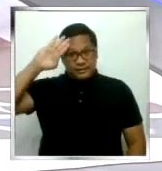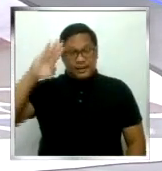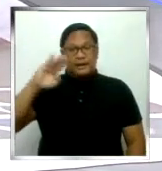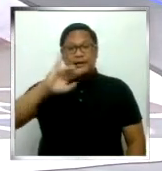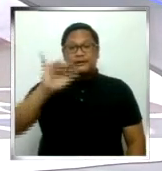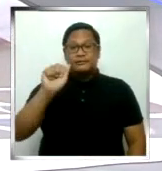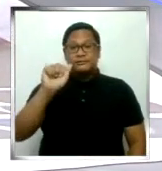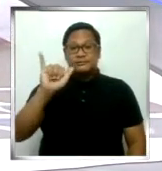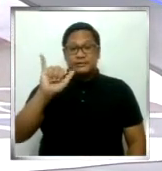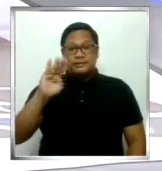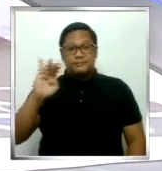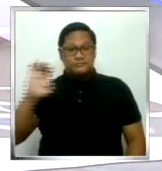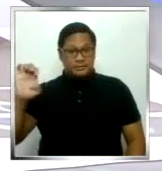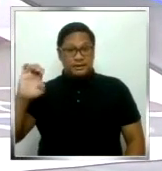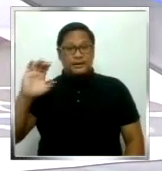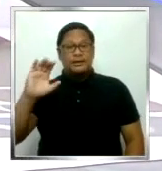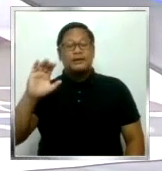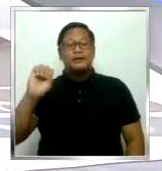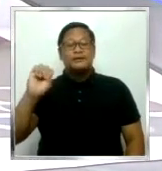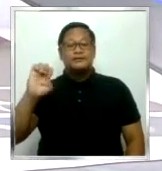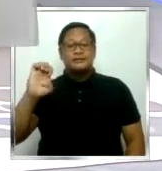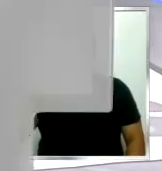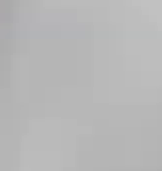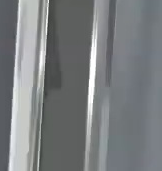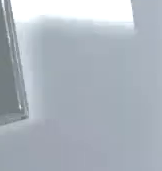kahapon. Yan ang tinutukan ni Victoria Tulad.